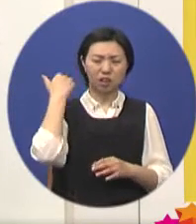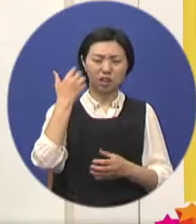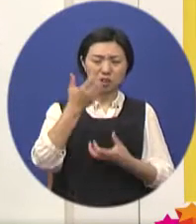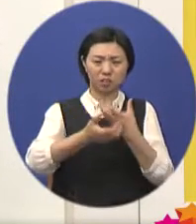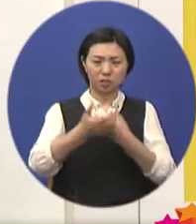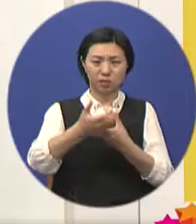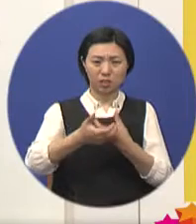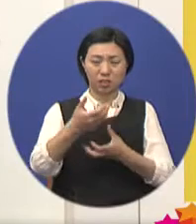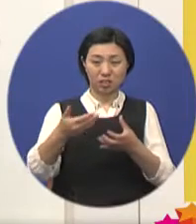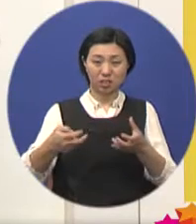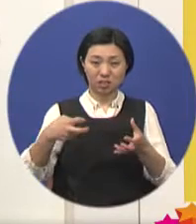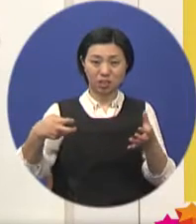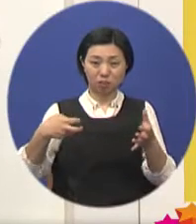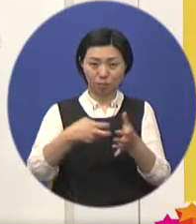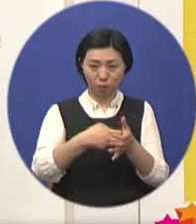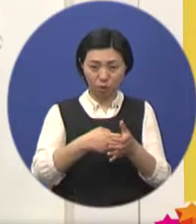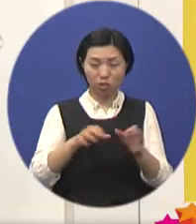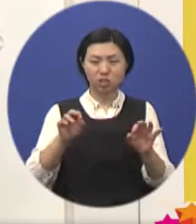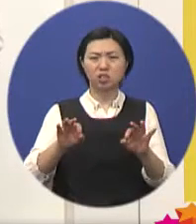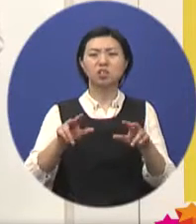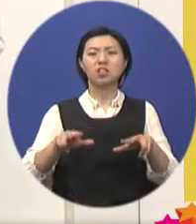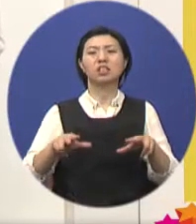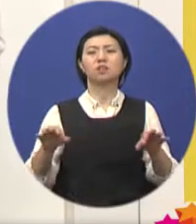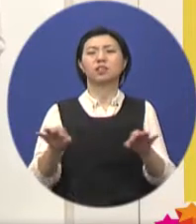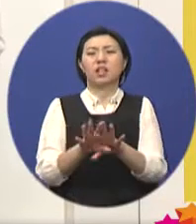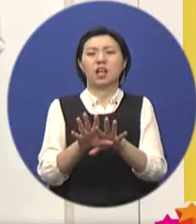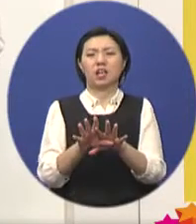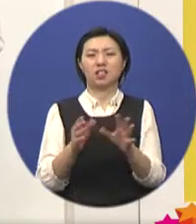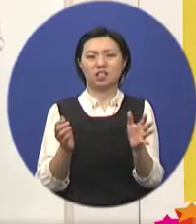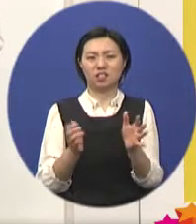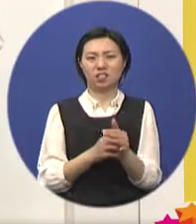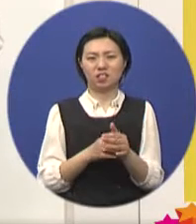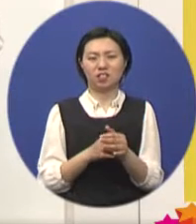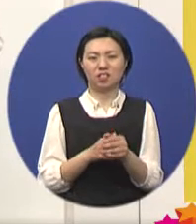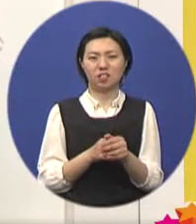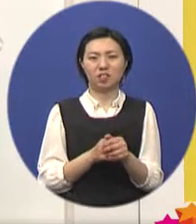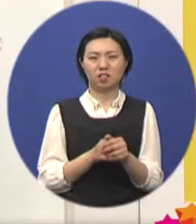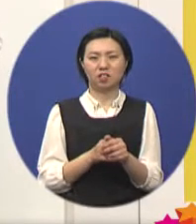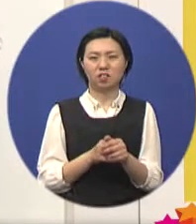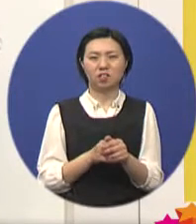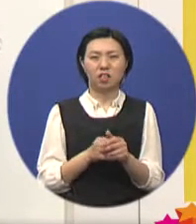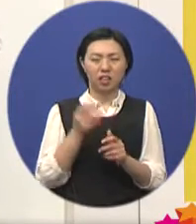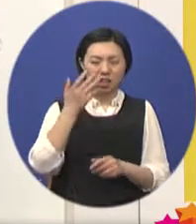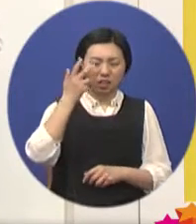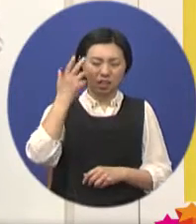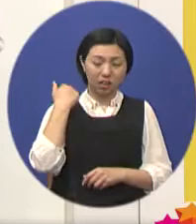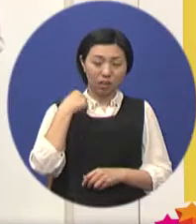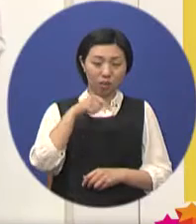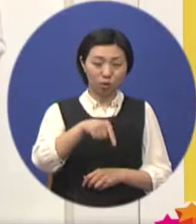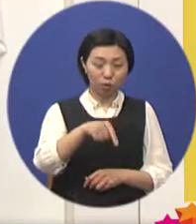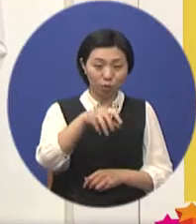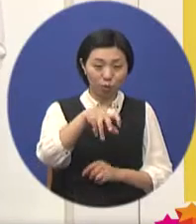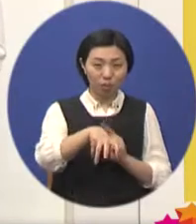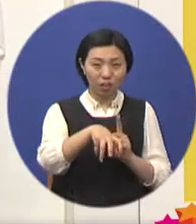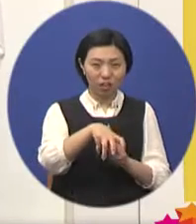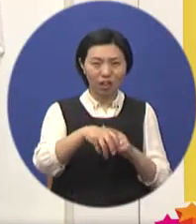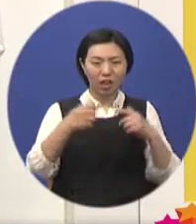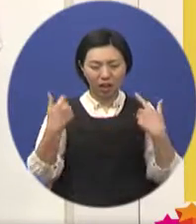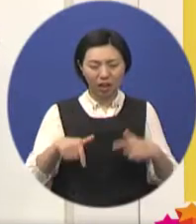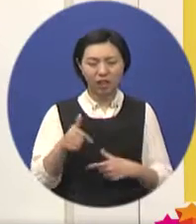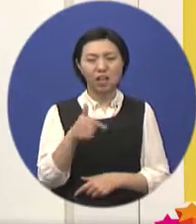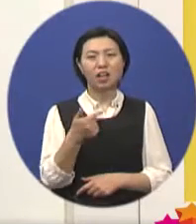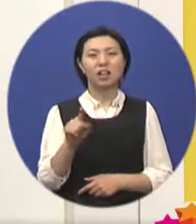지금은 없어졌어요, 그죠? 터미널 없어졌어요. 없어졌어요. 거기서. 예. 저희 어머니가 늘 남한산성 가는 버스를 오,